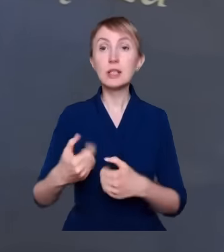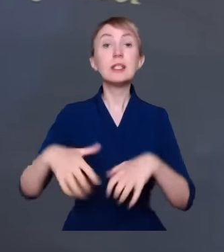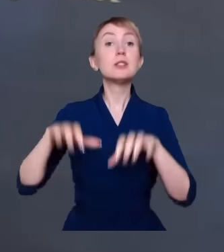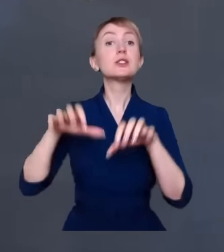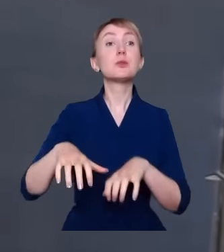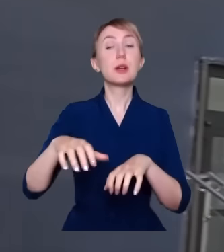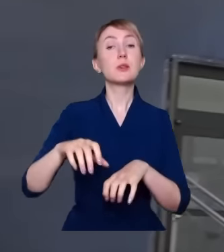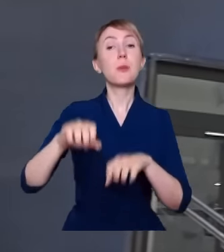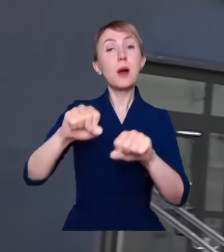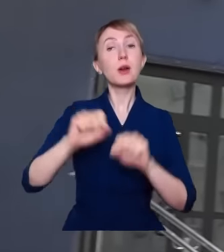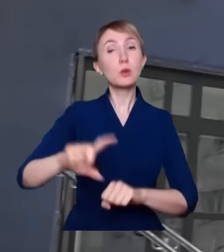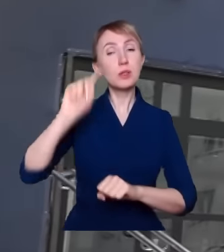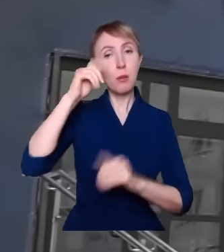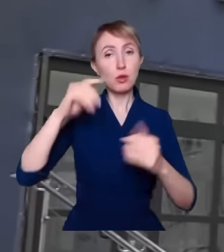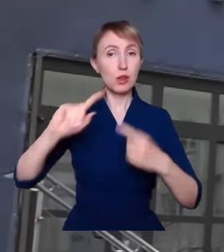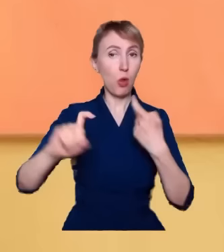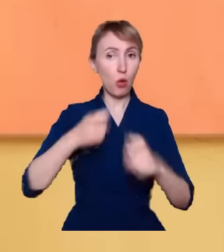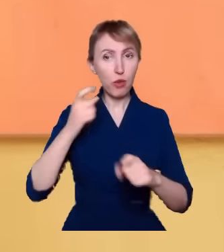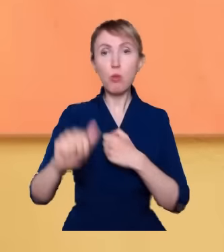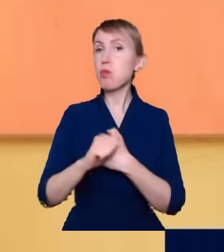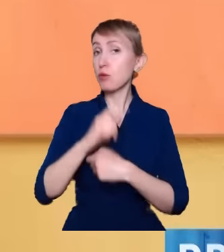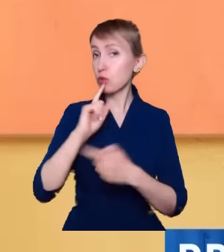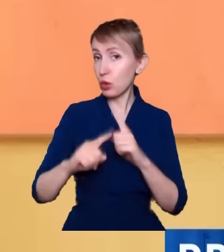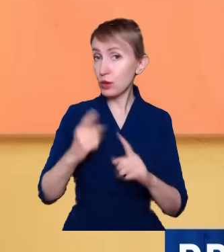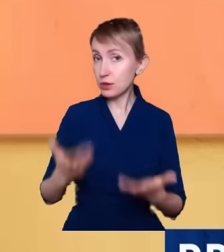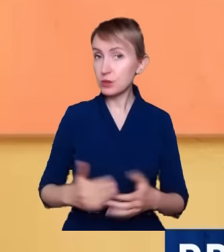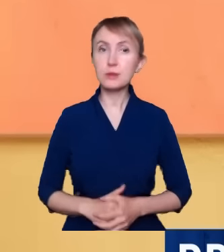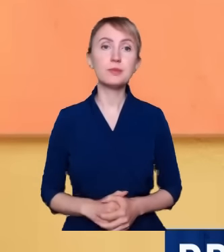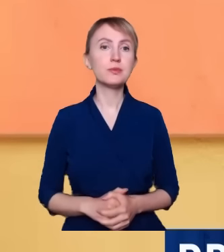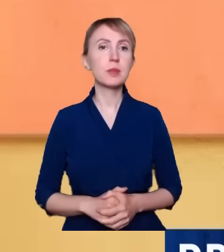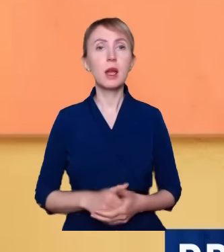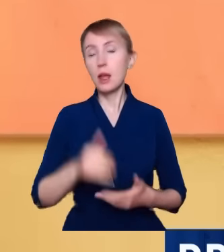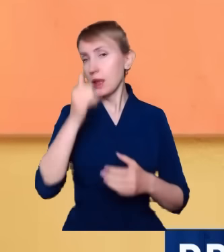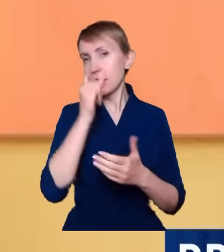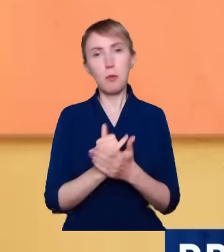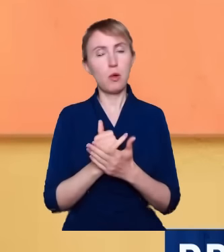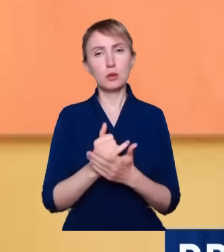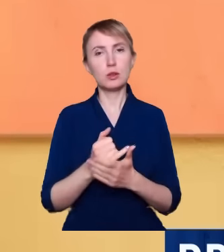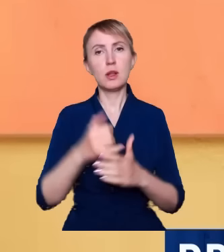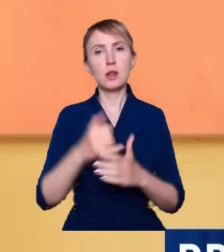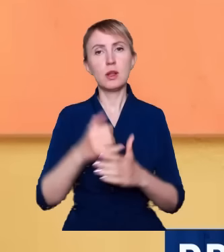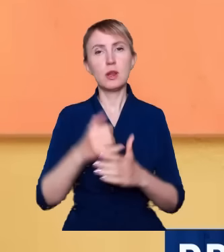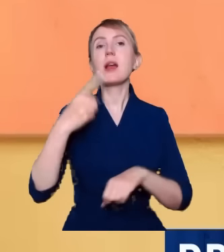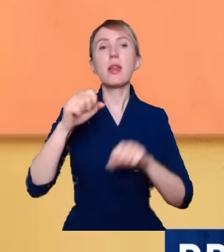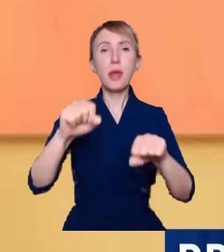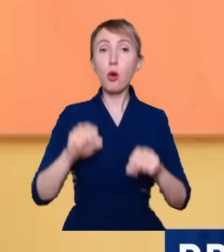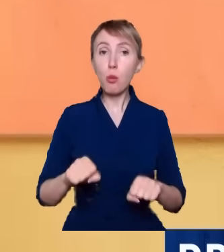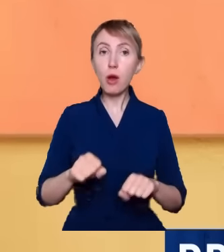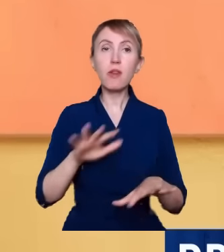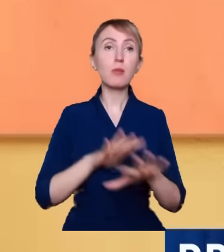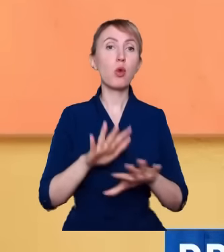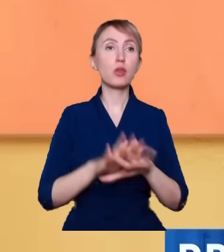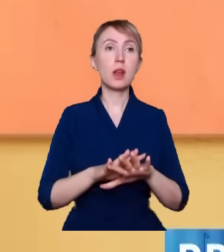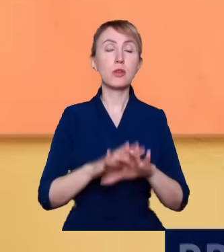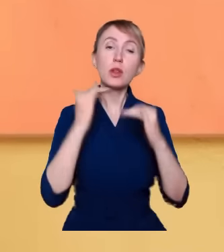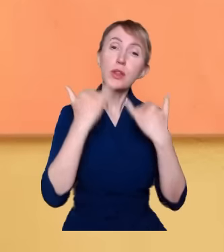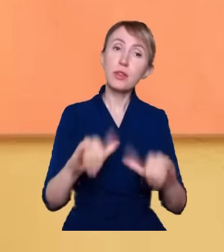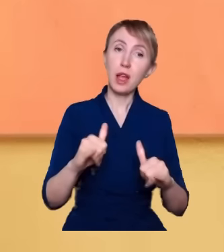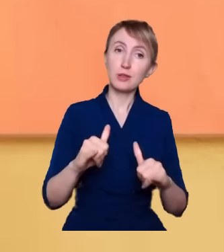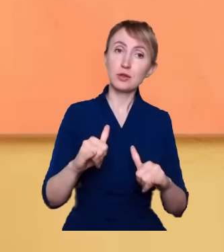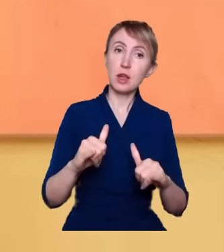Centralnego można odwołać z pobudek politycznych? Nie można prezesa jednego banku potraktować inaczej,